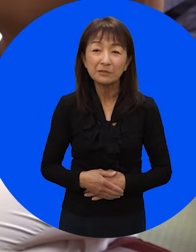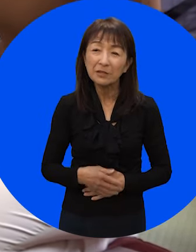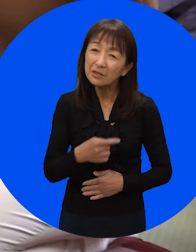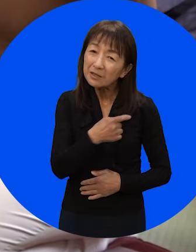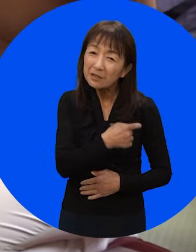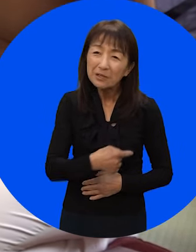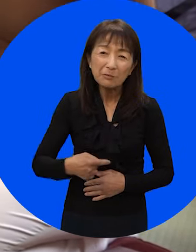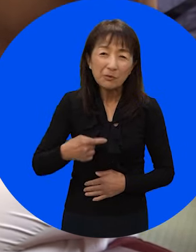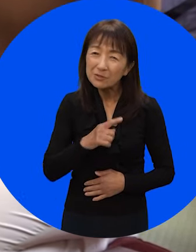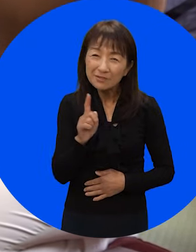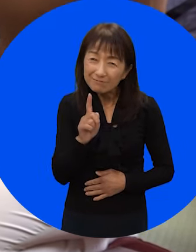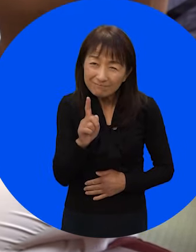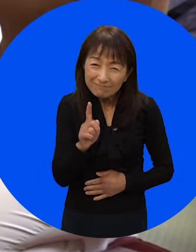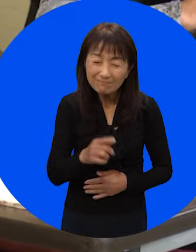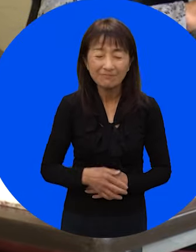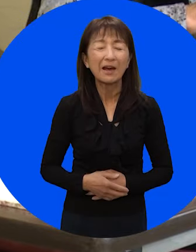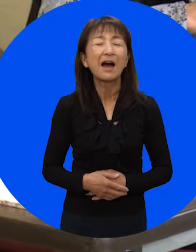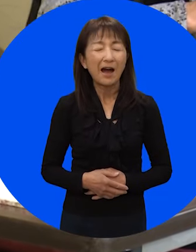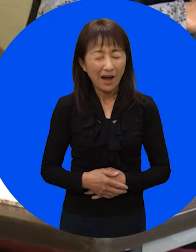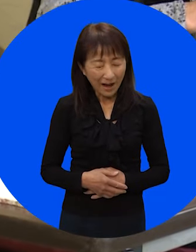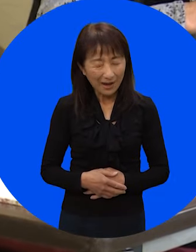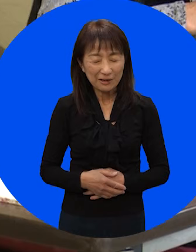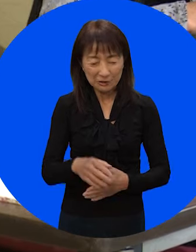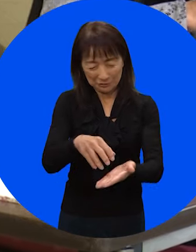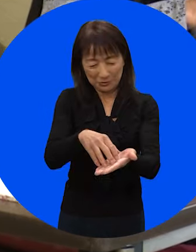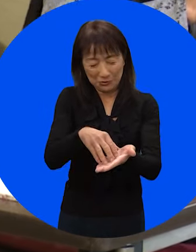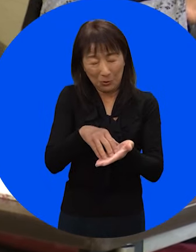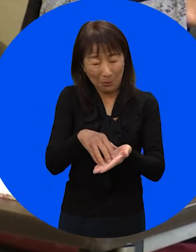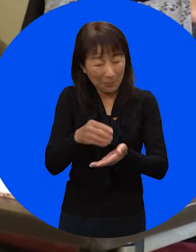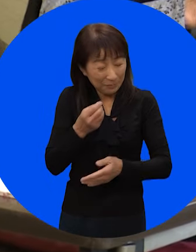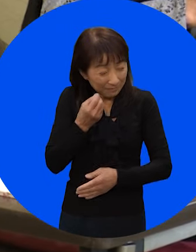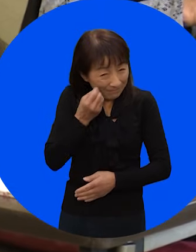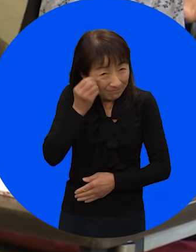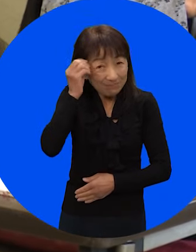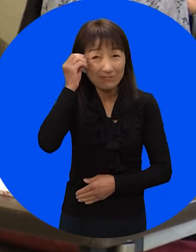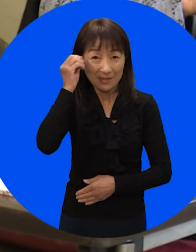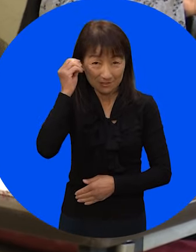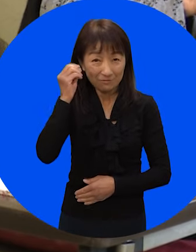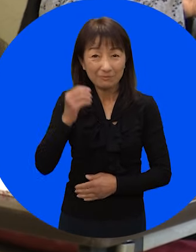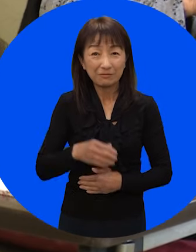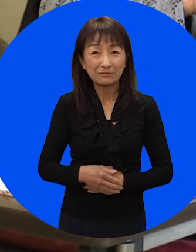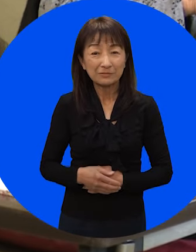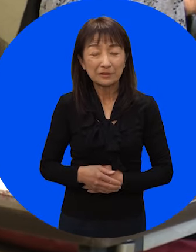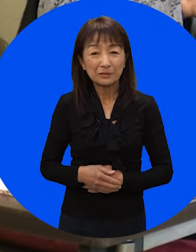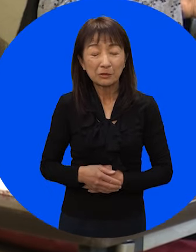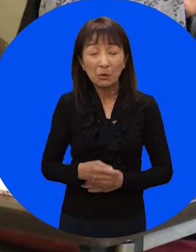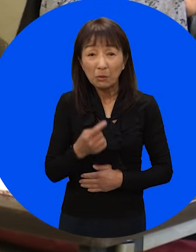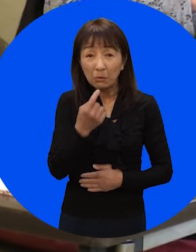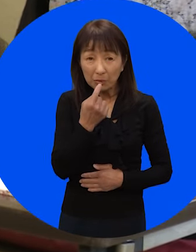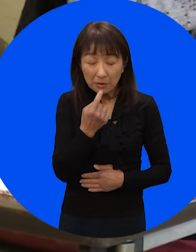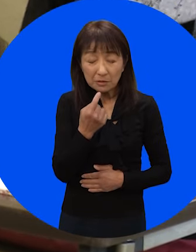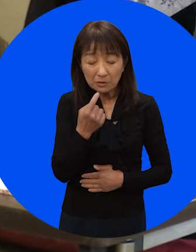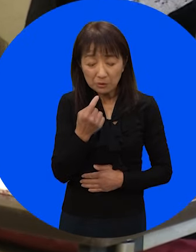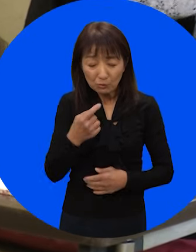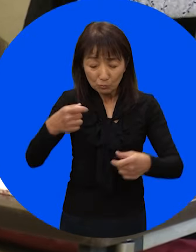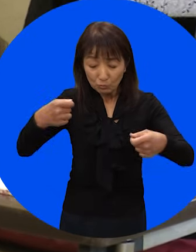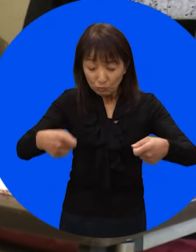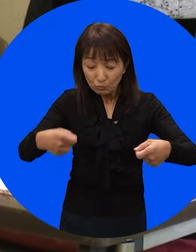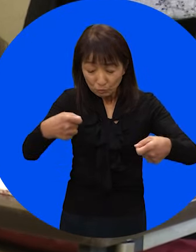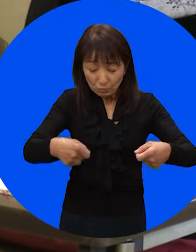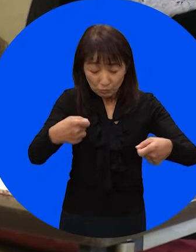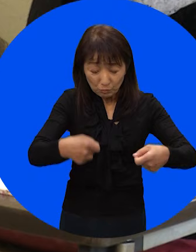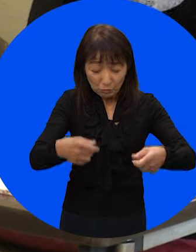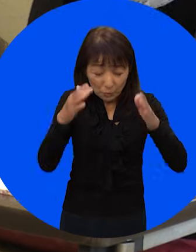気持ちだったか伺ってもいいですか。 身に余る賞をいただいたなという思いで、まあ、自分は自然にできることをやっ